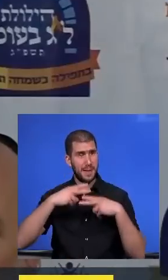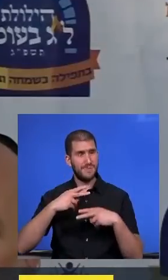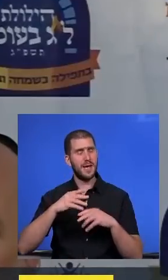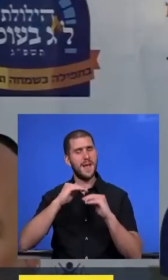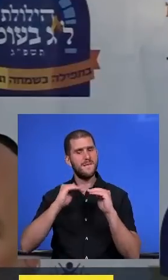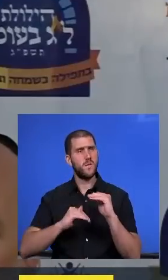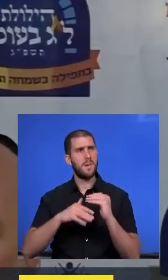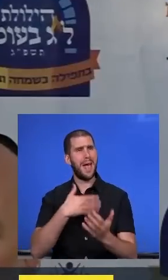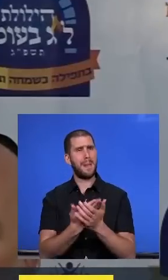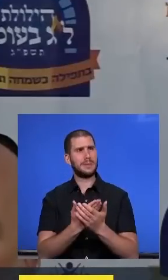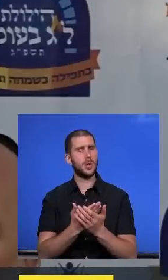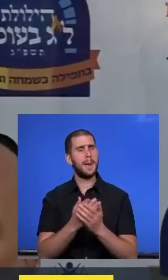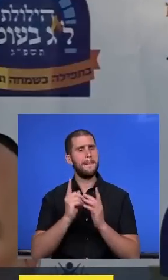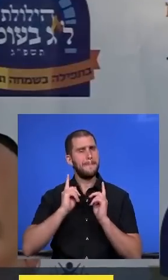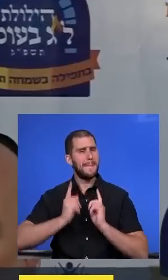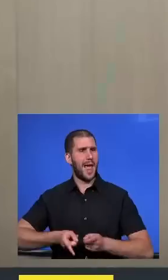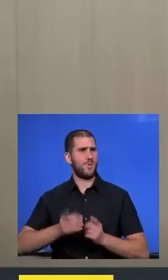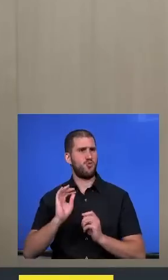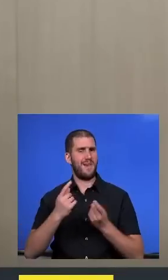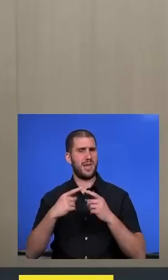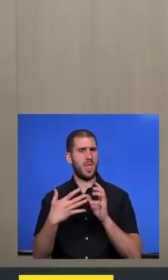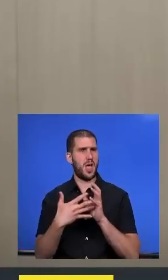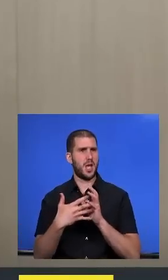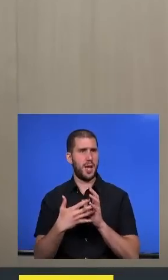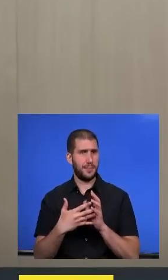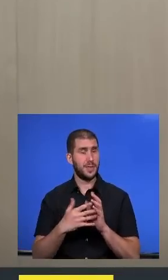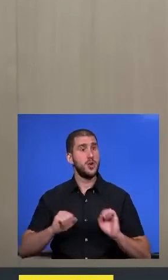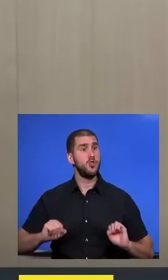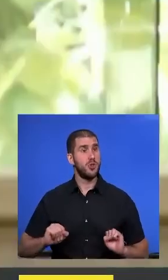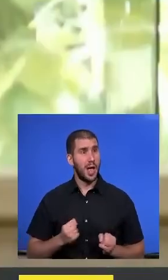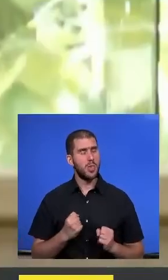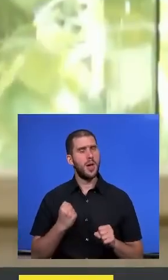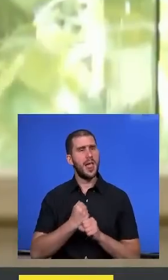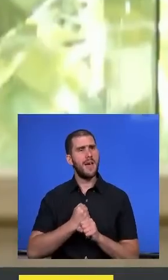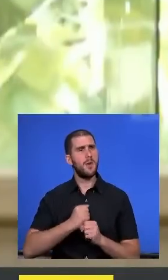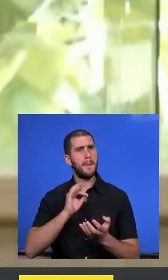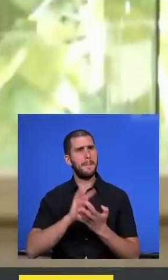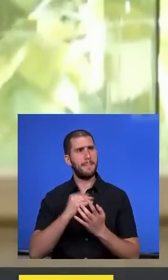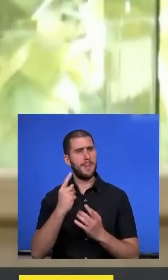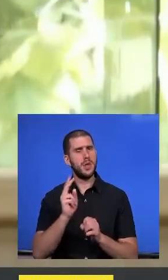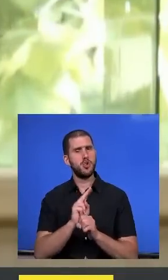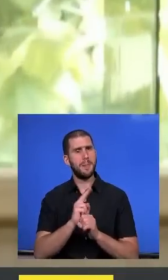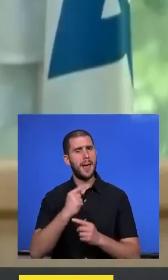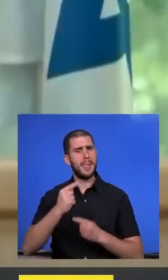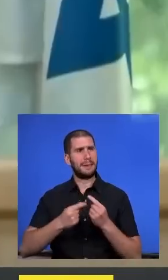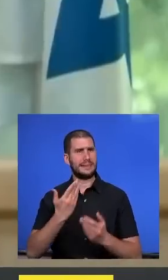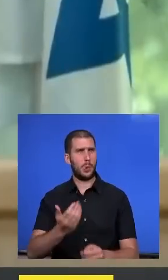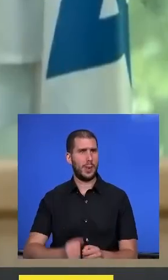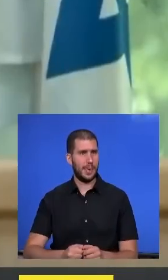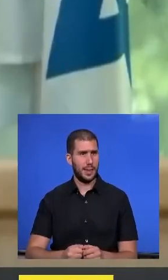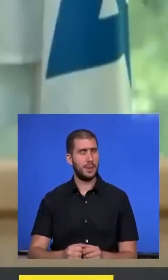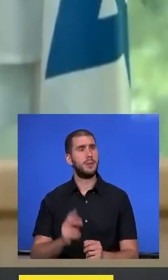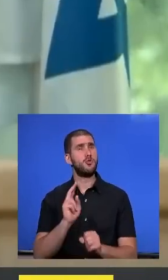להמלצות המחייבות של ועדת החקירה, השתדלנו לפעול במסגרת הזו לשמר את המסורת תוך